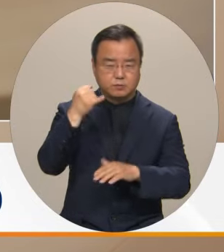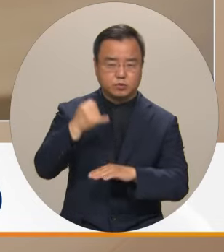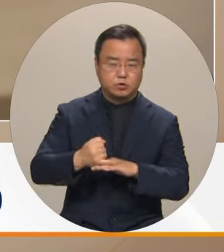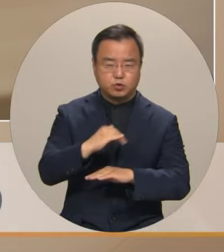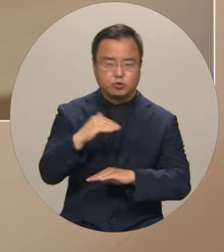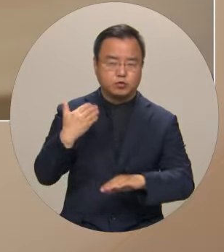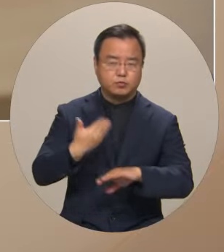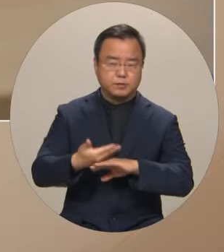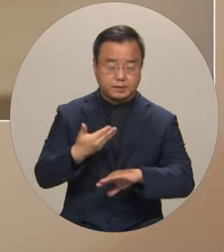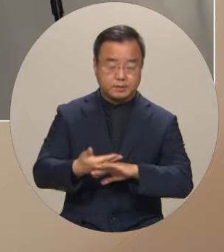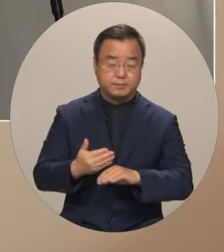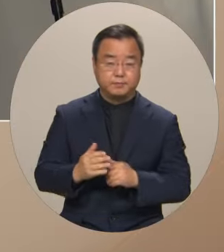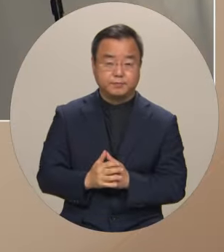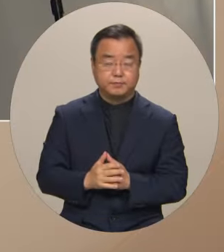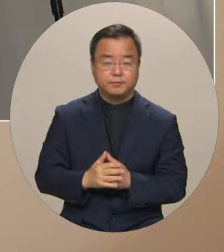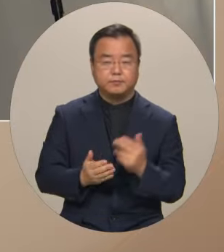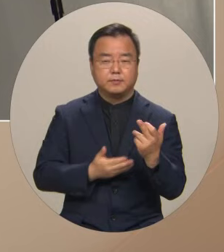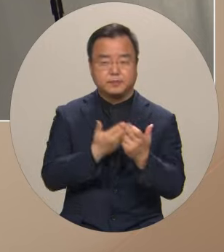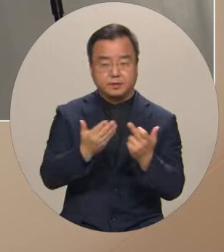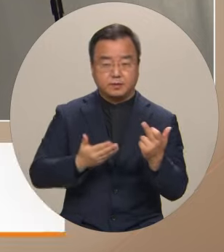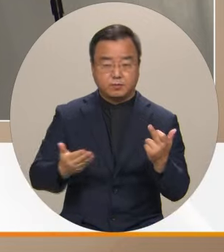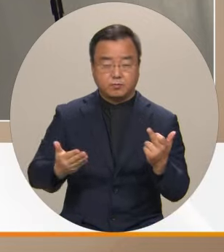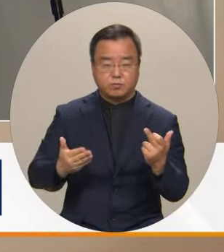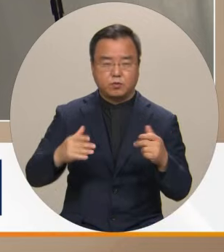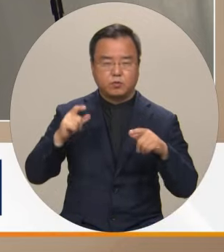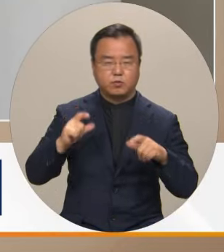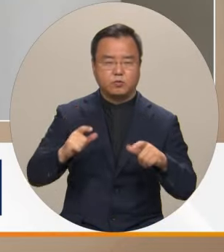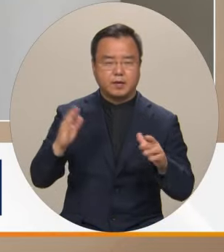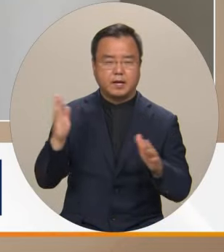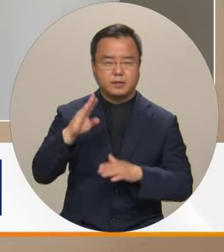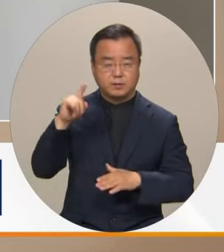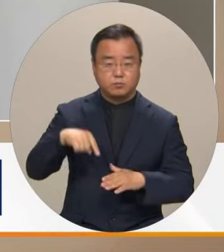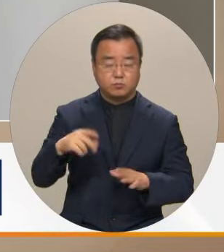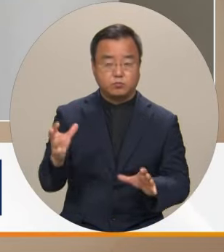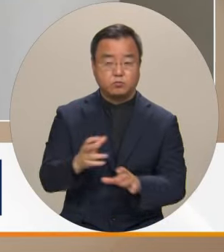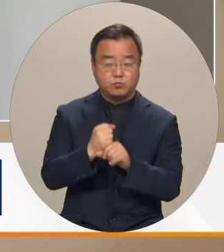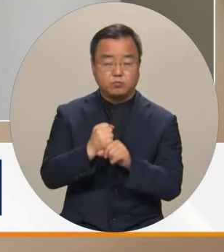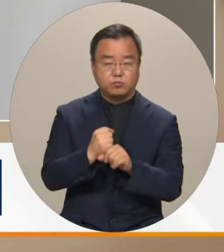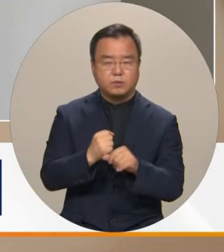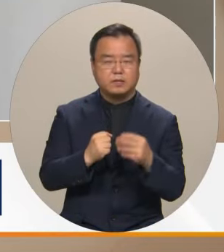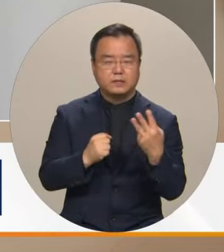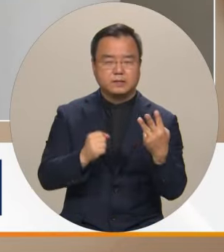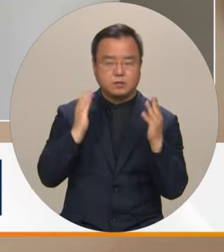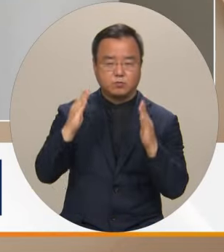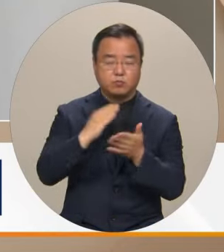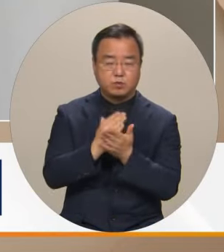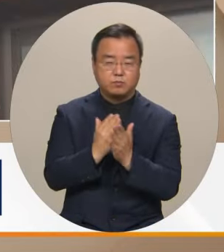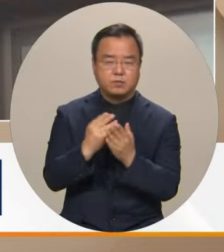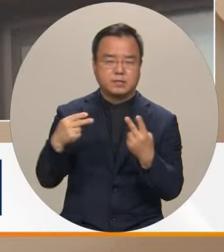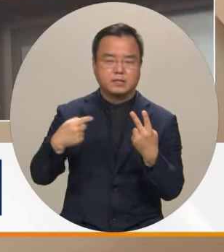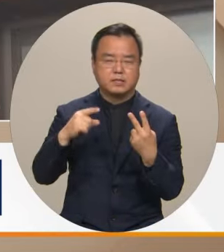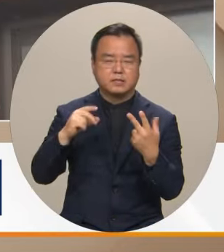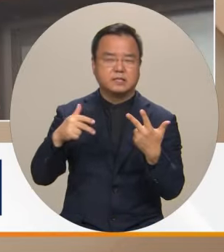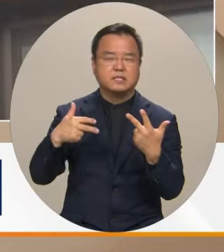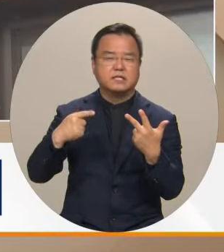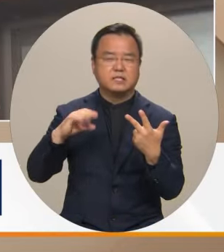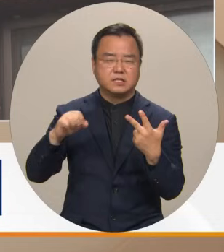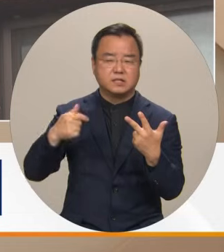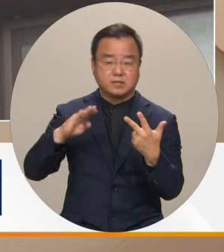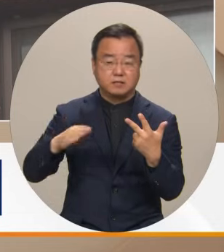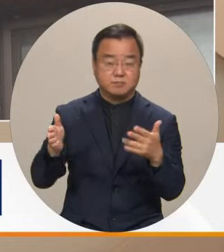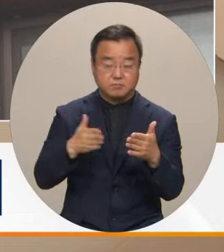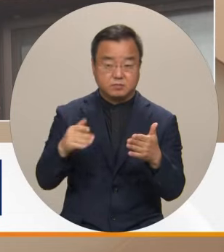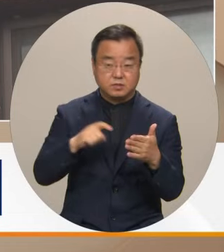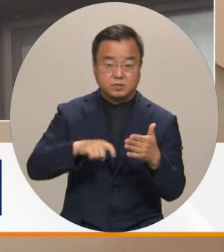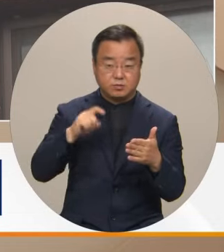합니다 강원대의 학생부종합 지역인재 전형은 세 과목 합의 7등급 이내였다 한림대 학종 지역